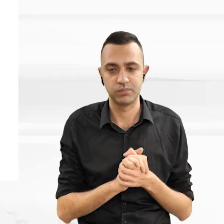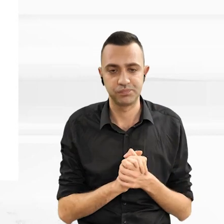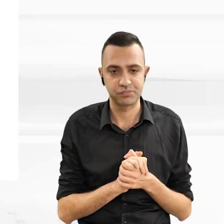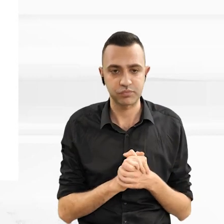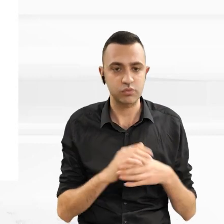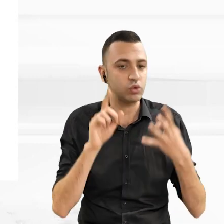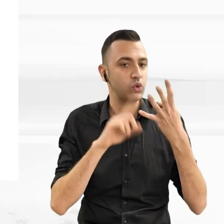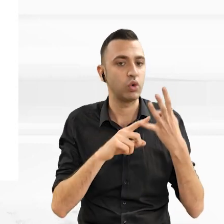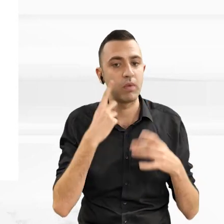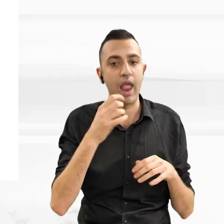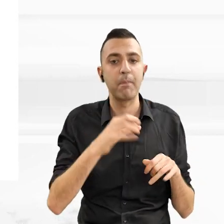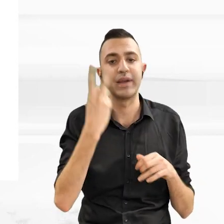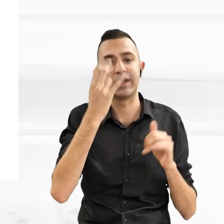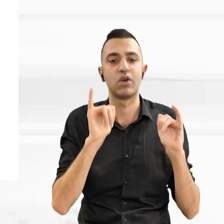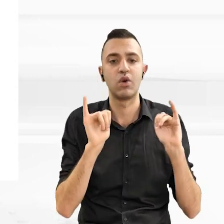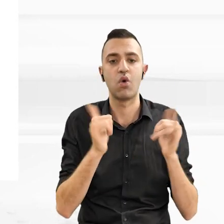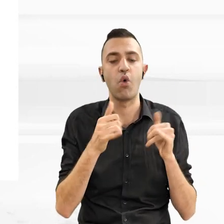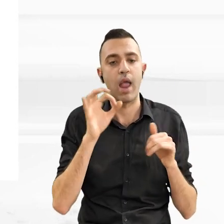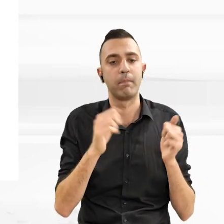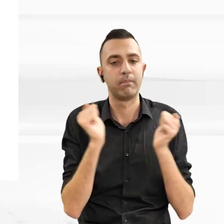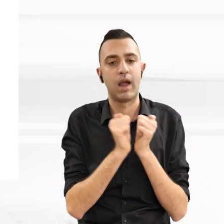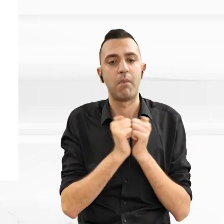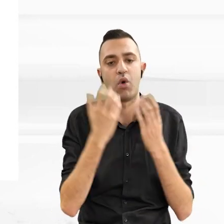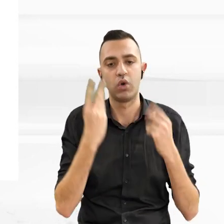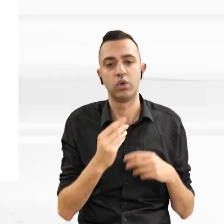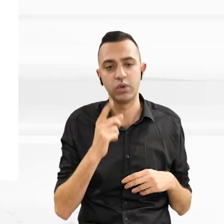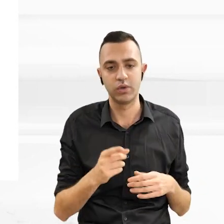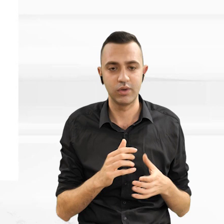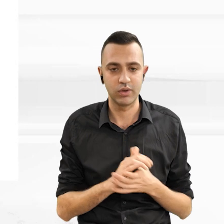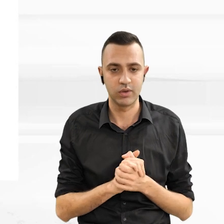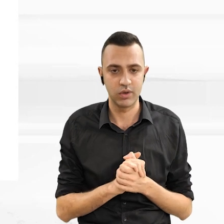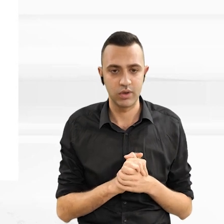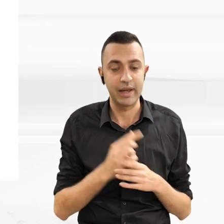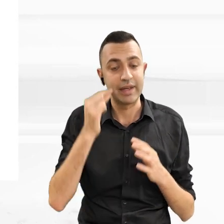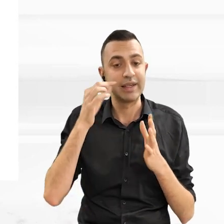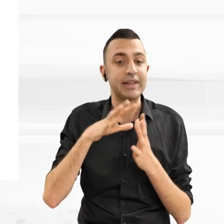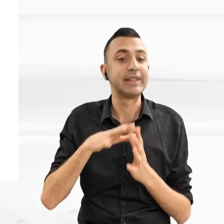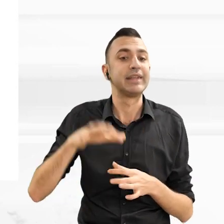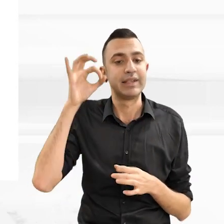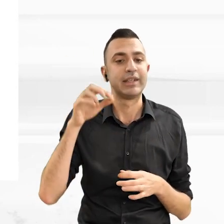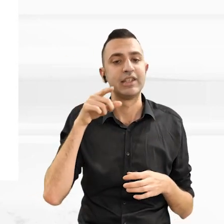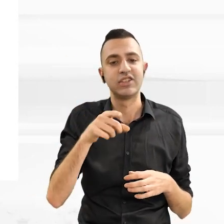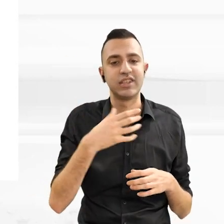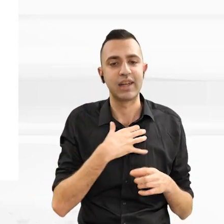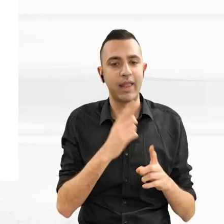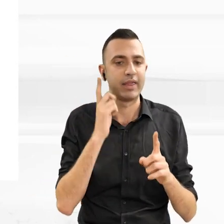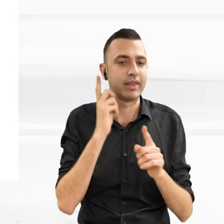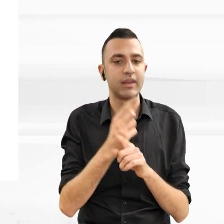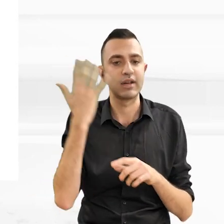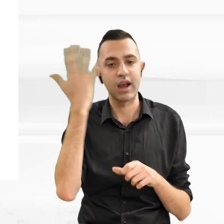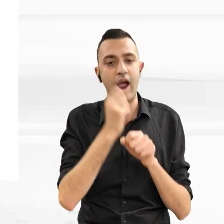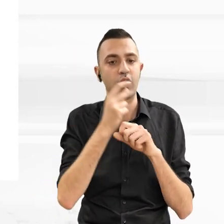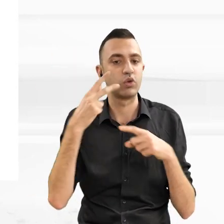bakalım zaman zaman her iki oynadın yüzük eşlik eder evet Bu kişiler açısından bir karşılaştırma yapılırsa